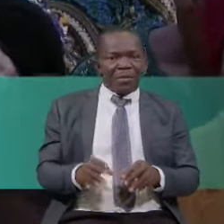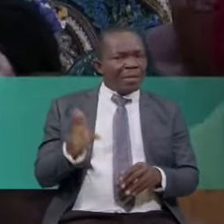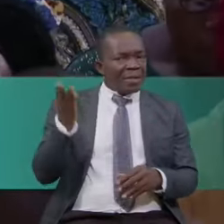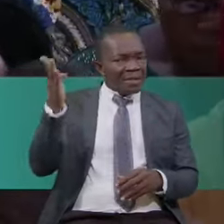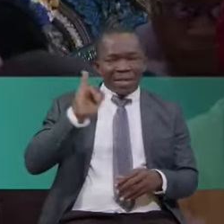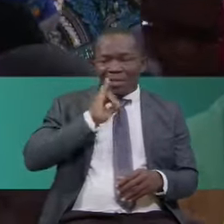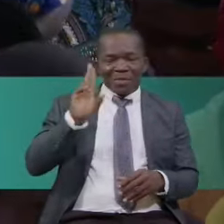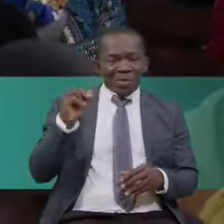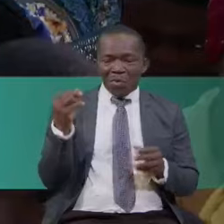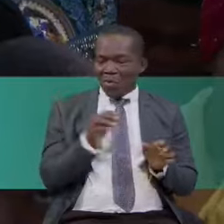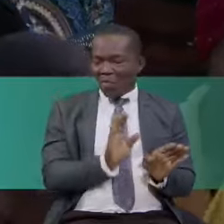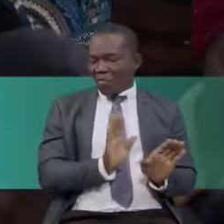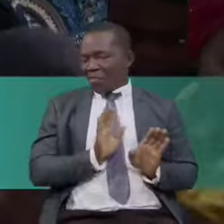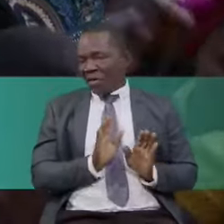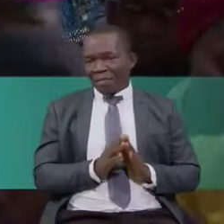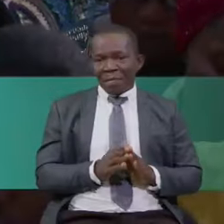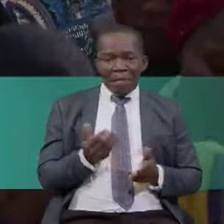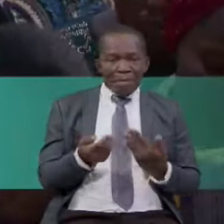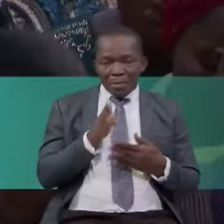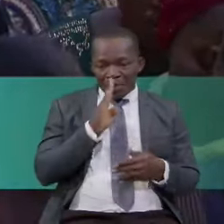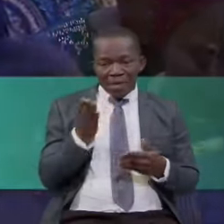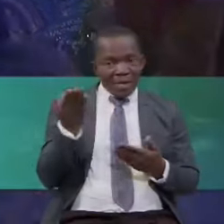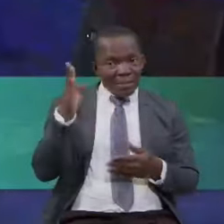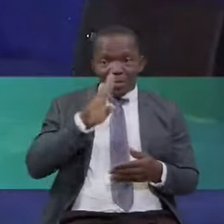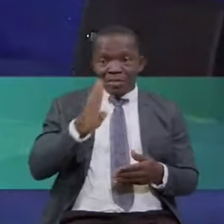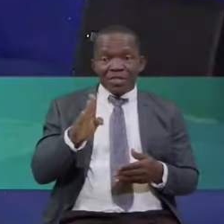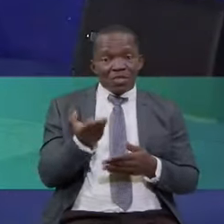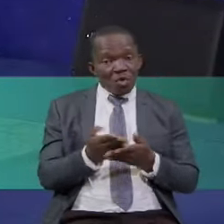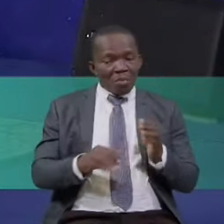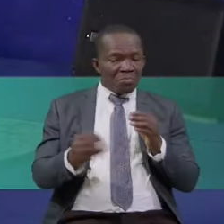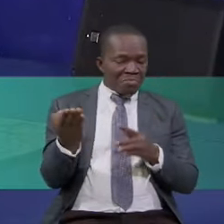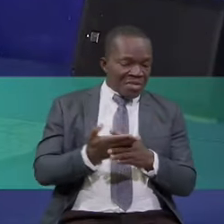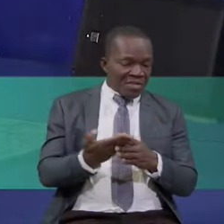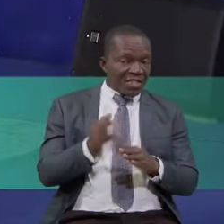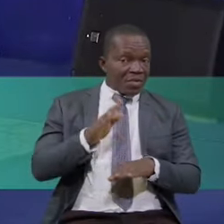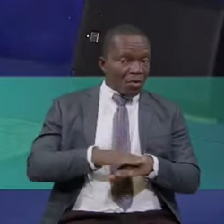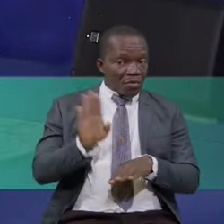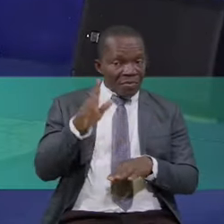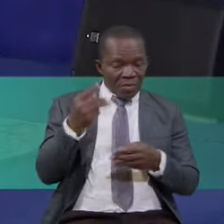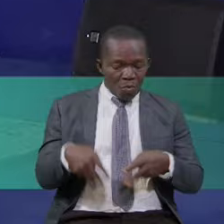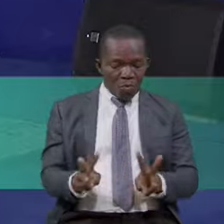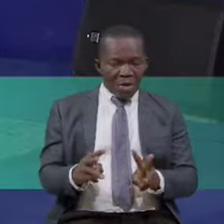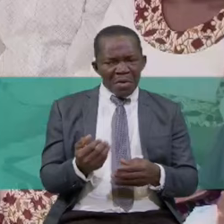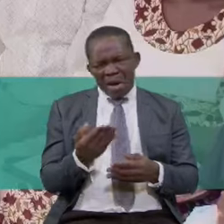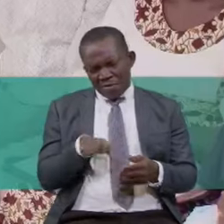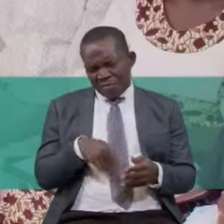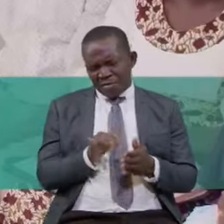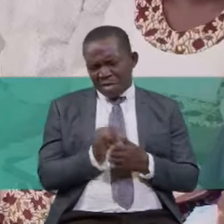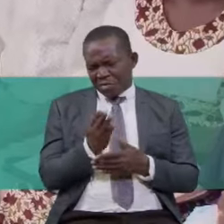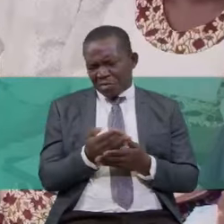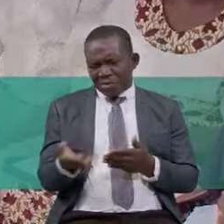des obstacles en route peut-être qu'il y a un une barrière sur le chemin et quelque chose va arrêter non tu es